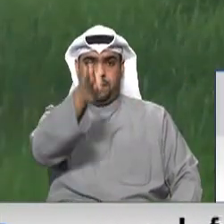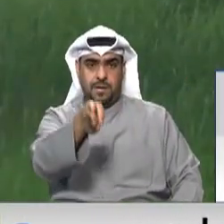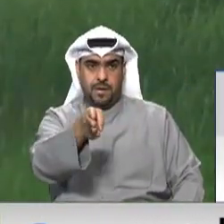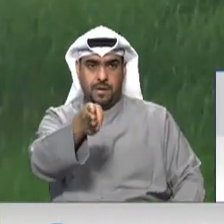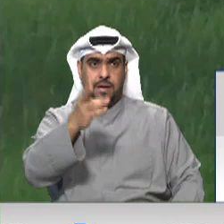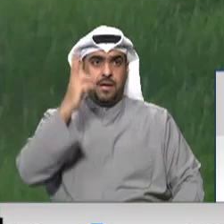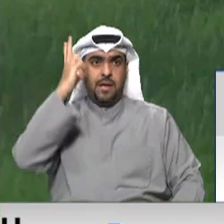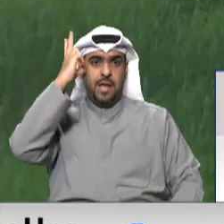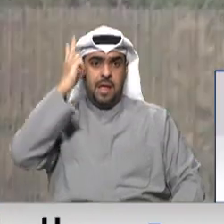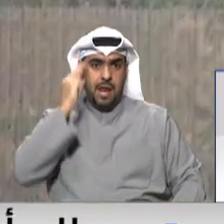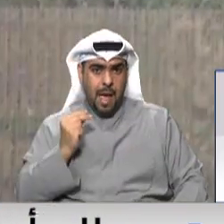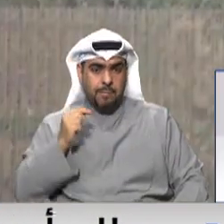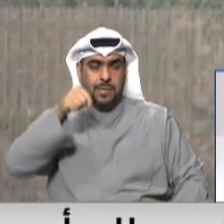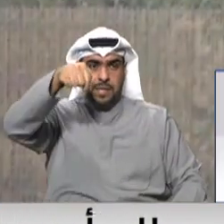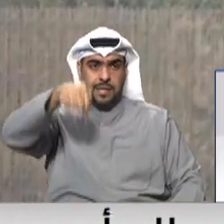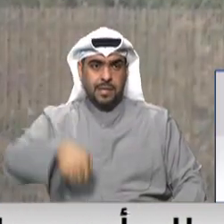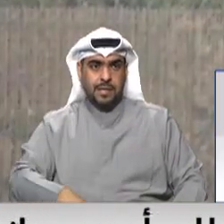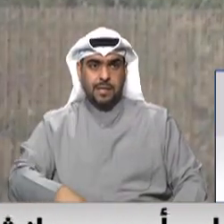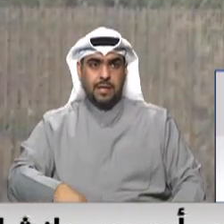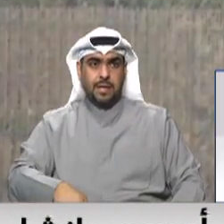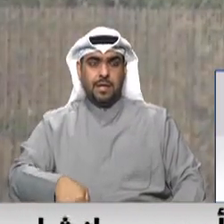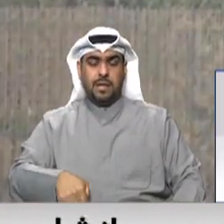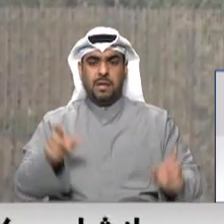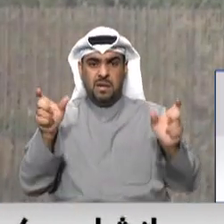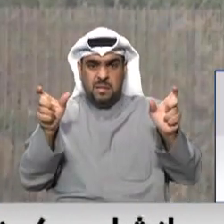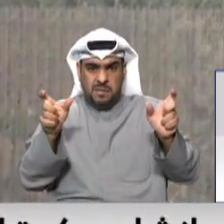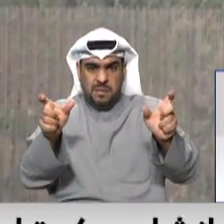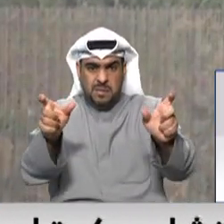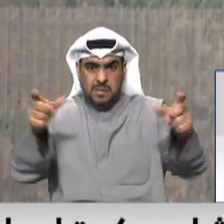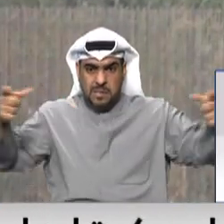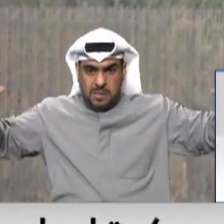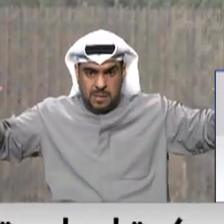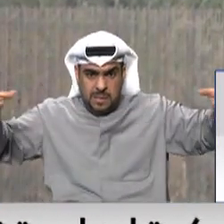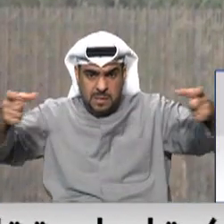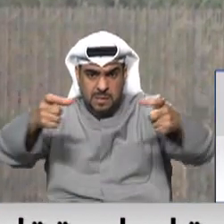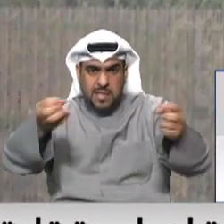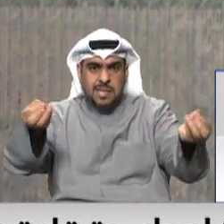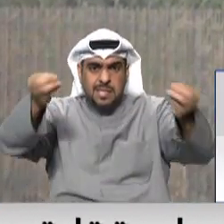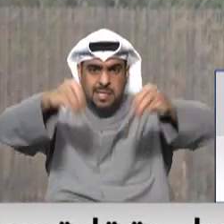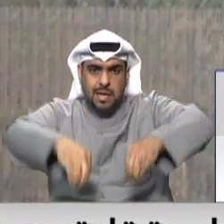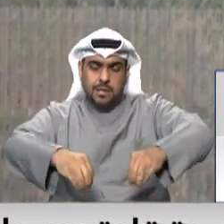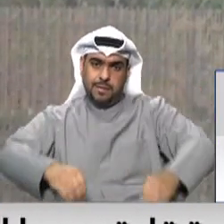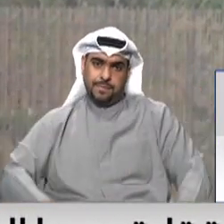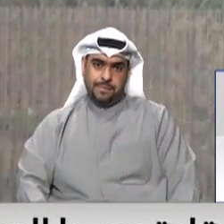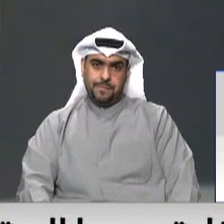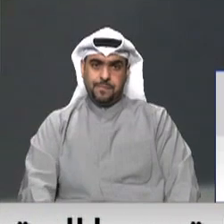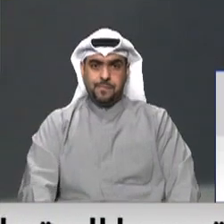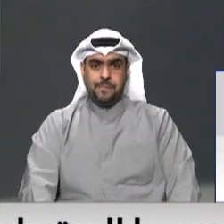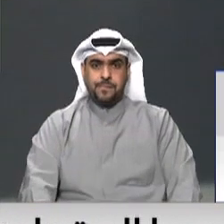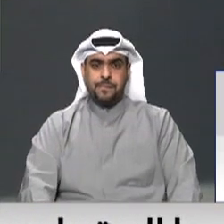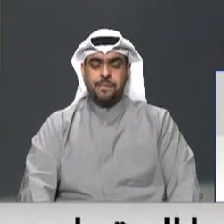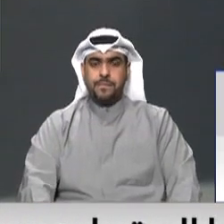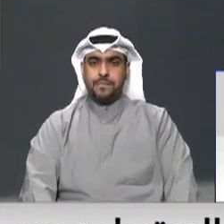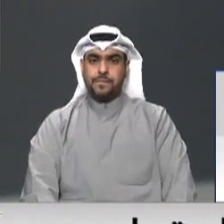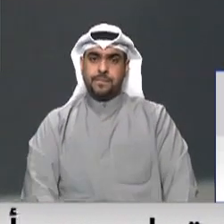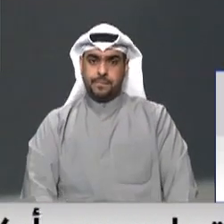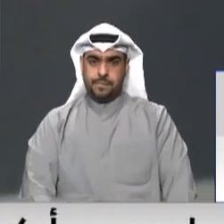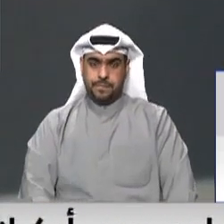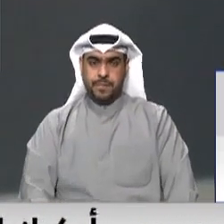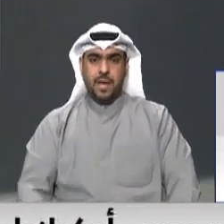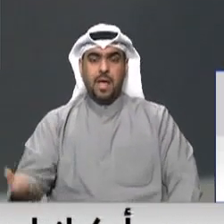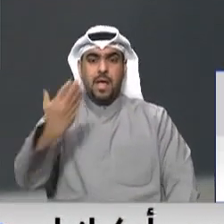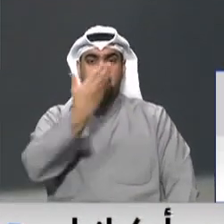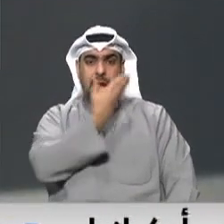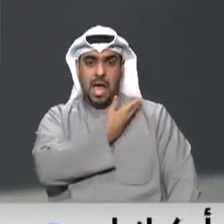على سكان قطاع غزة بتجديد الحصار الإسرائيلي وتصعيد الاشتباكات الميدانية. حالة من التوتر